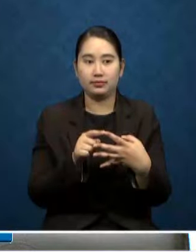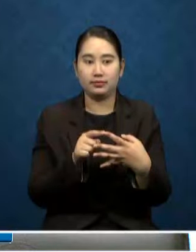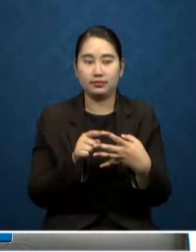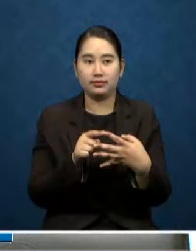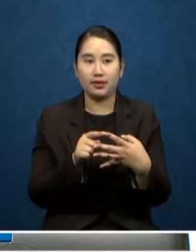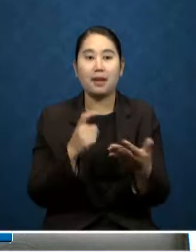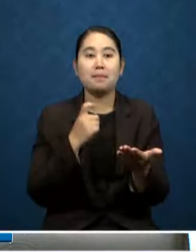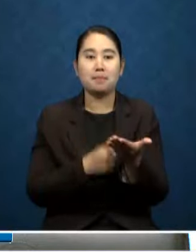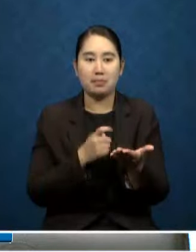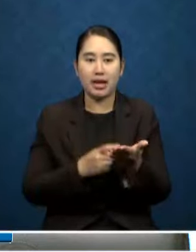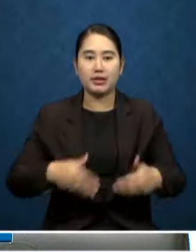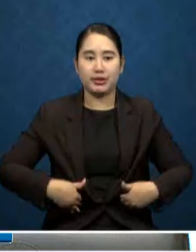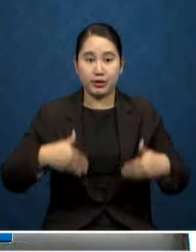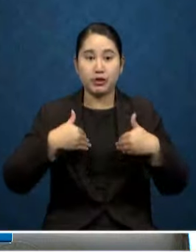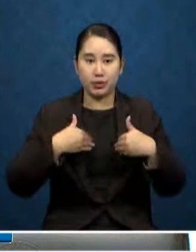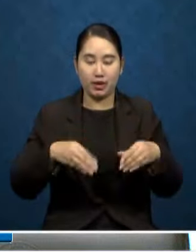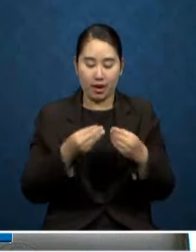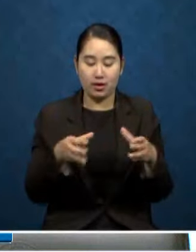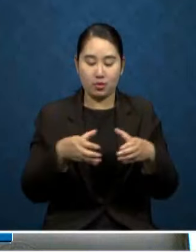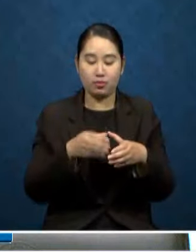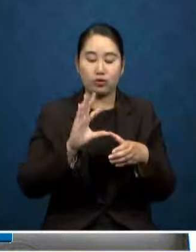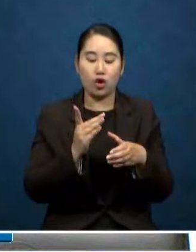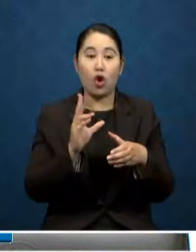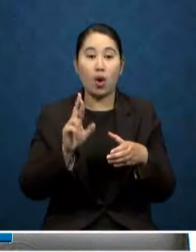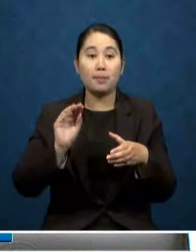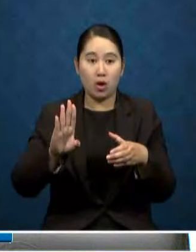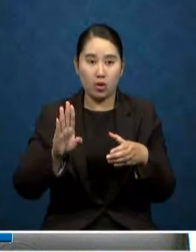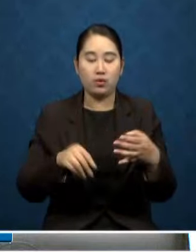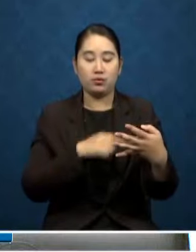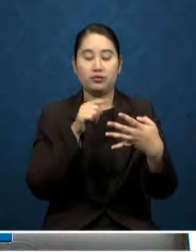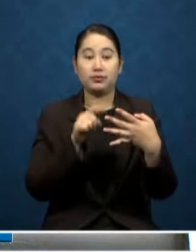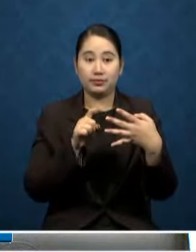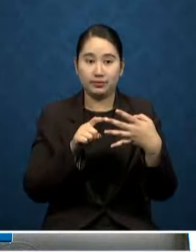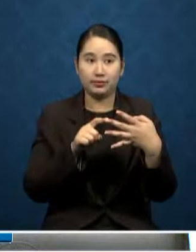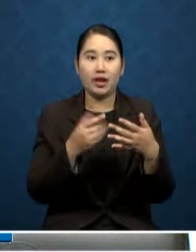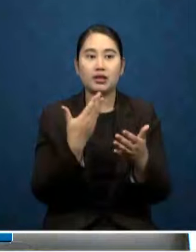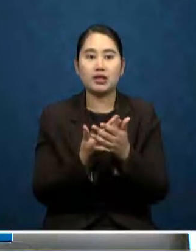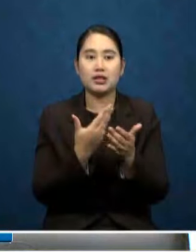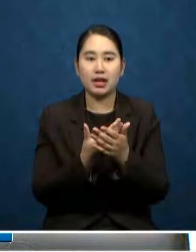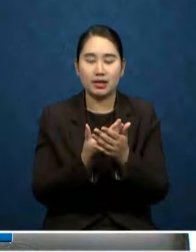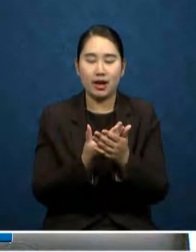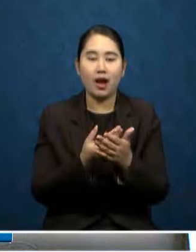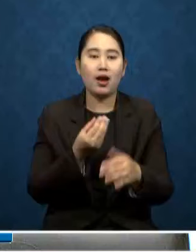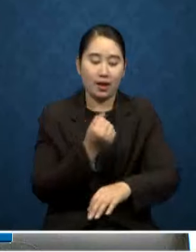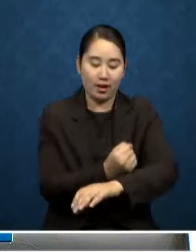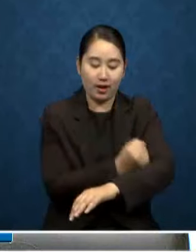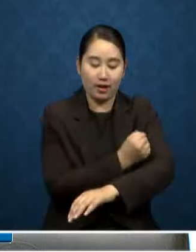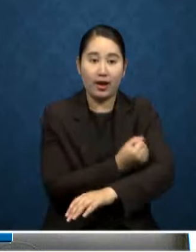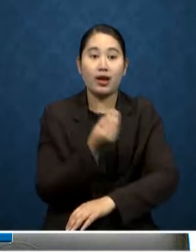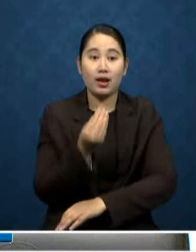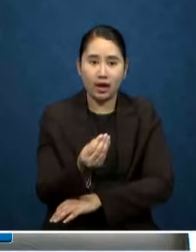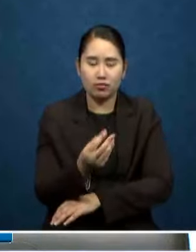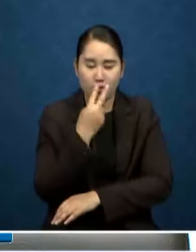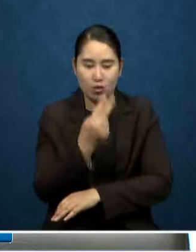ประกันชีวิตให้กับชุดชรบนะครับข้อ2มีเบี้ยเสี่ยงภัยกรณีที่อยู่ในพื้นที่ที่มี